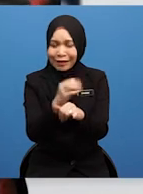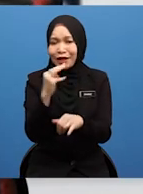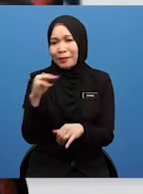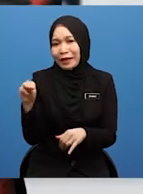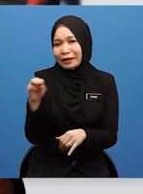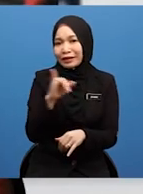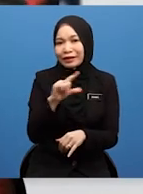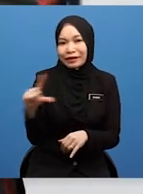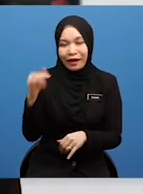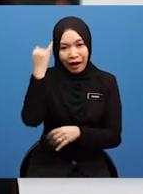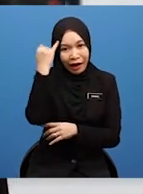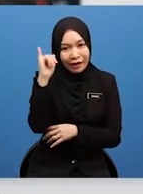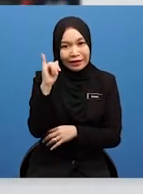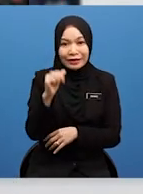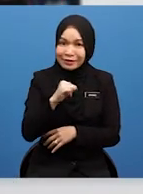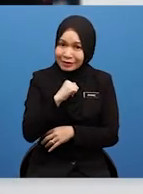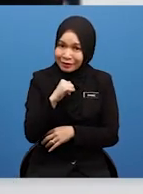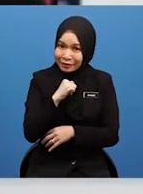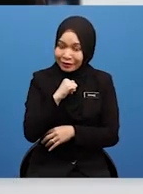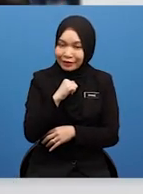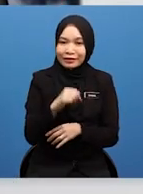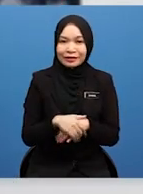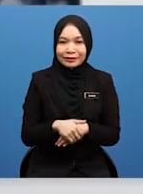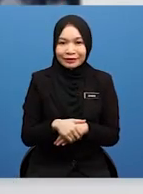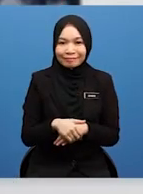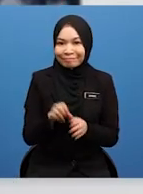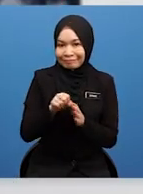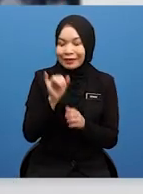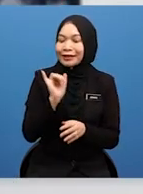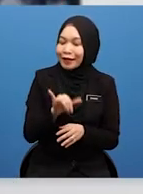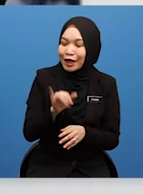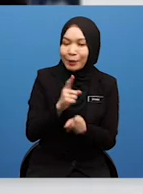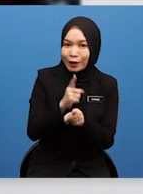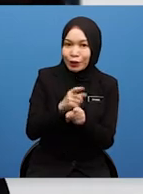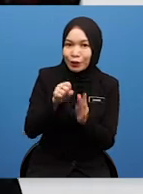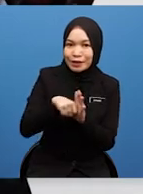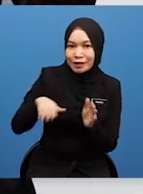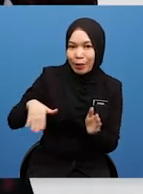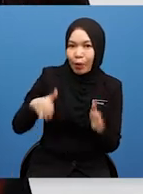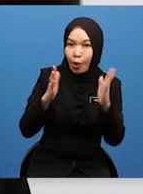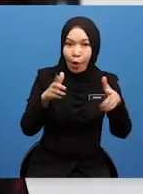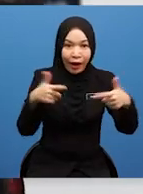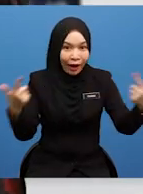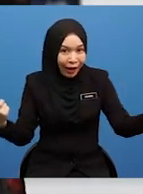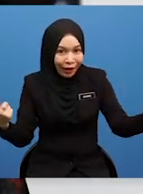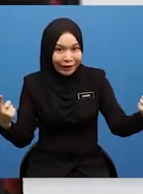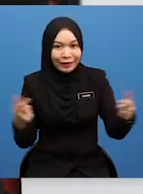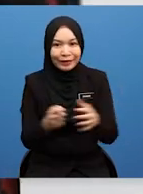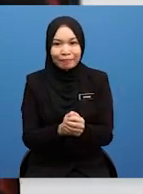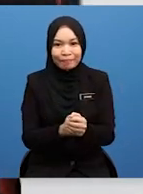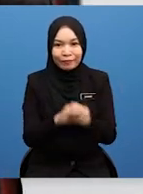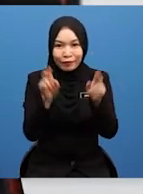mereka sendiri kain dia enak suruh orang lain Sebab sebelum kita suruh orang lain menilai ataupun membawa apresiasi terhadap karya mereka